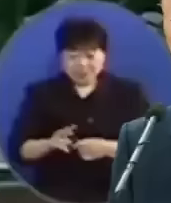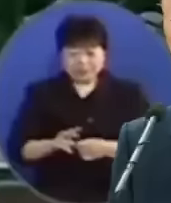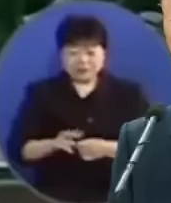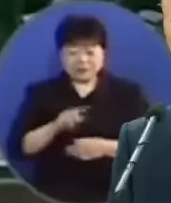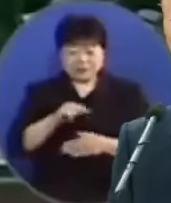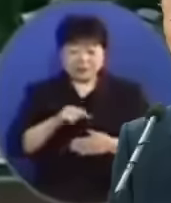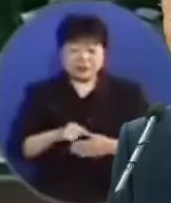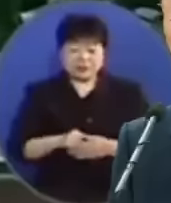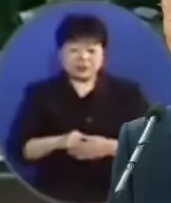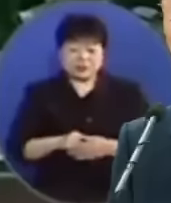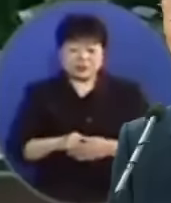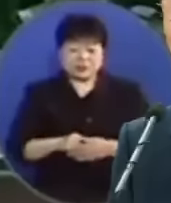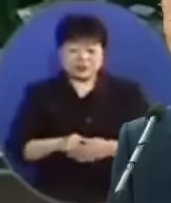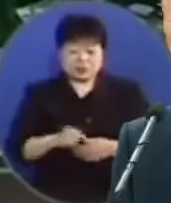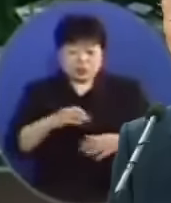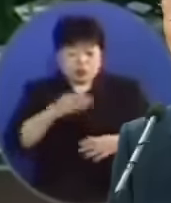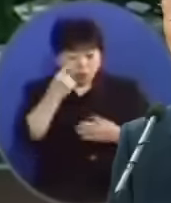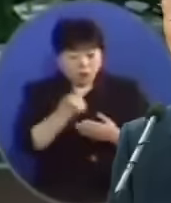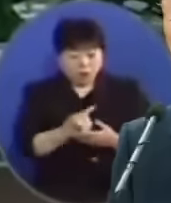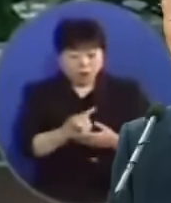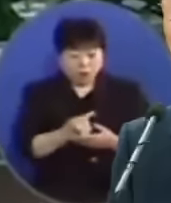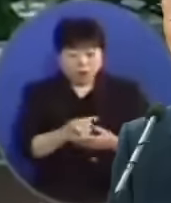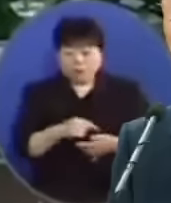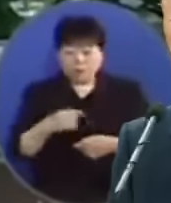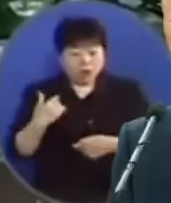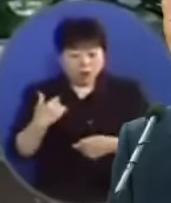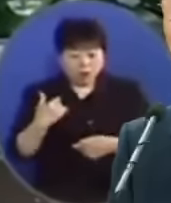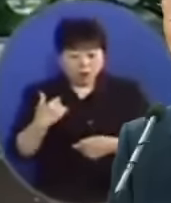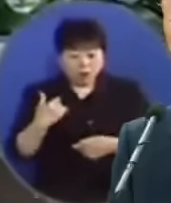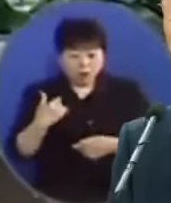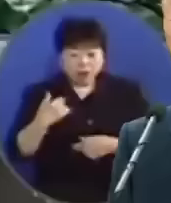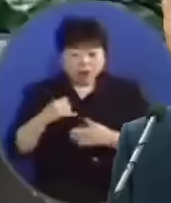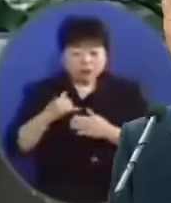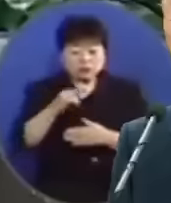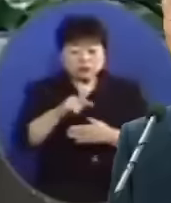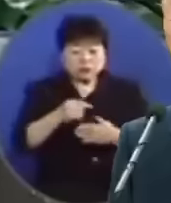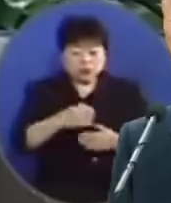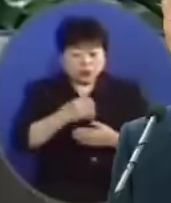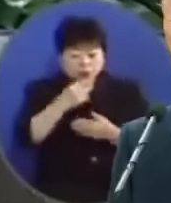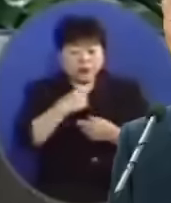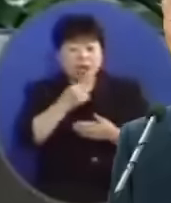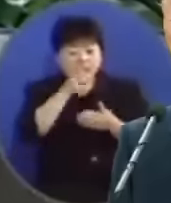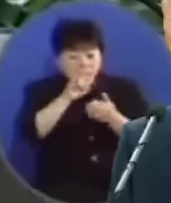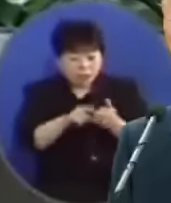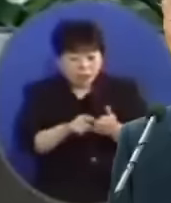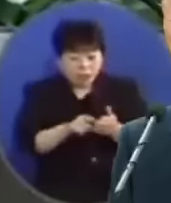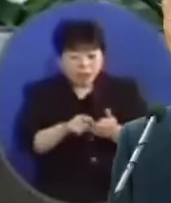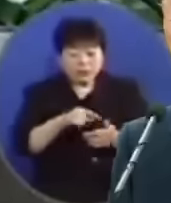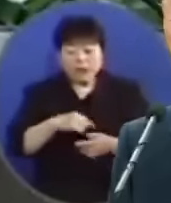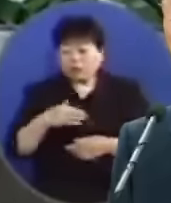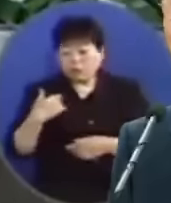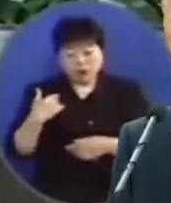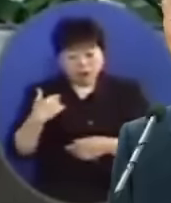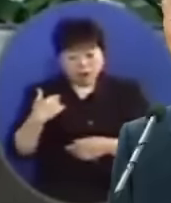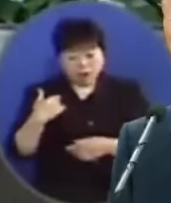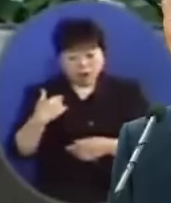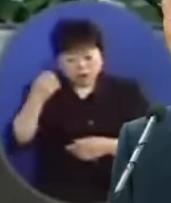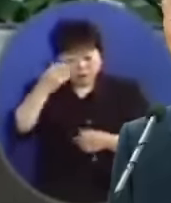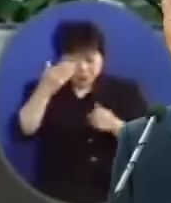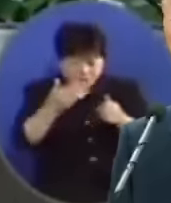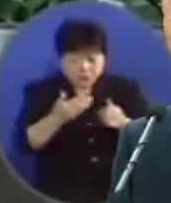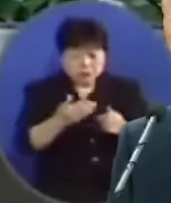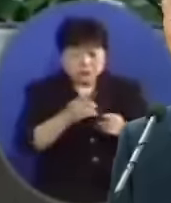신변에 위험이 다가올 때 나는 모르지 않아요. 내 가족 등 주변에 위험을 당할 때 나는 모르지 않아요. 그러나